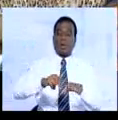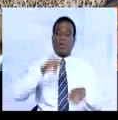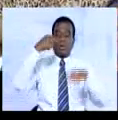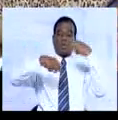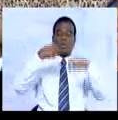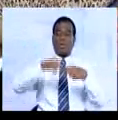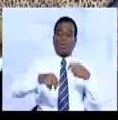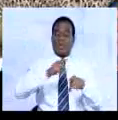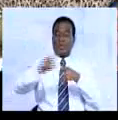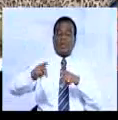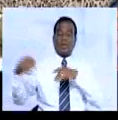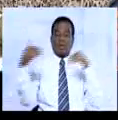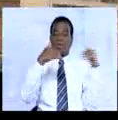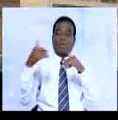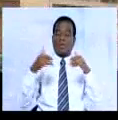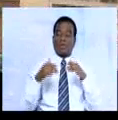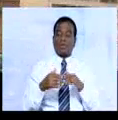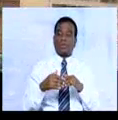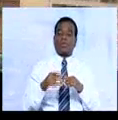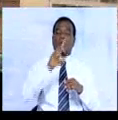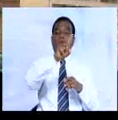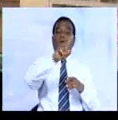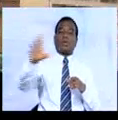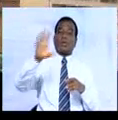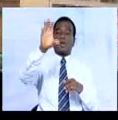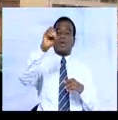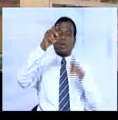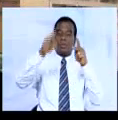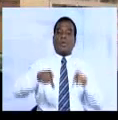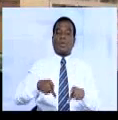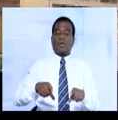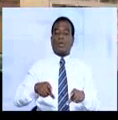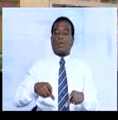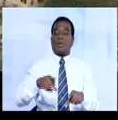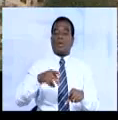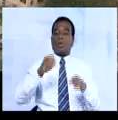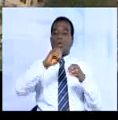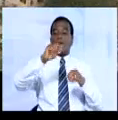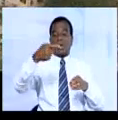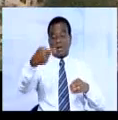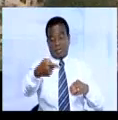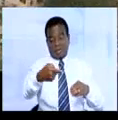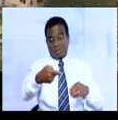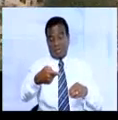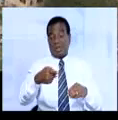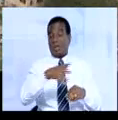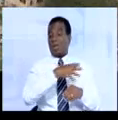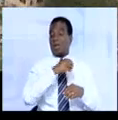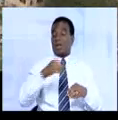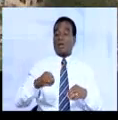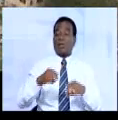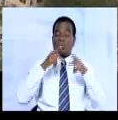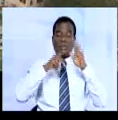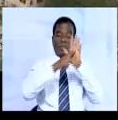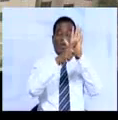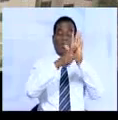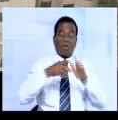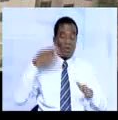question des victimes de guerre. 150 exposants, fondations, ONG, agences humanitaires présenteront